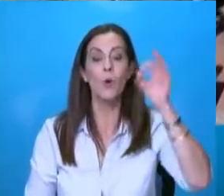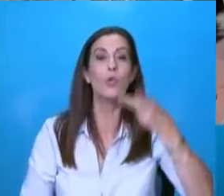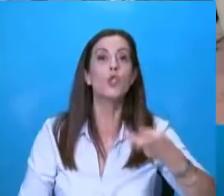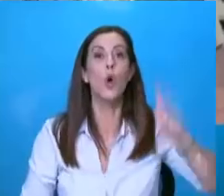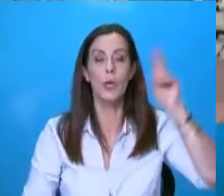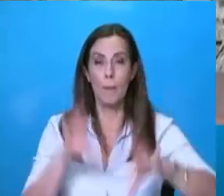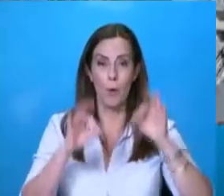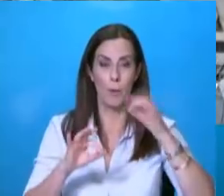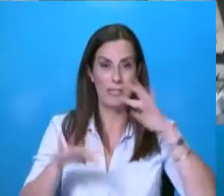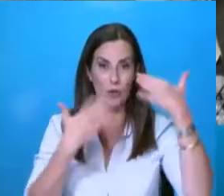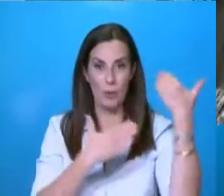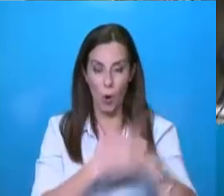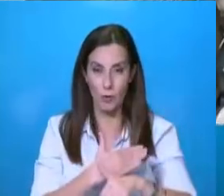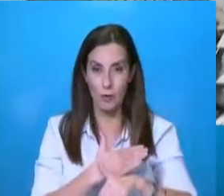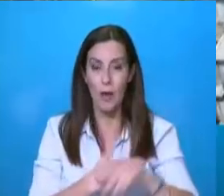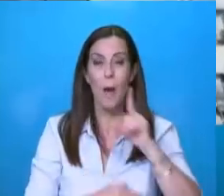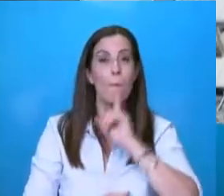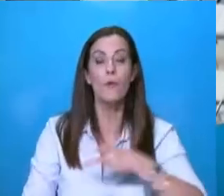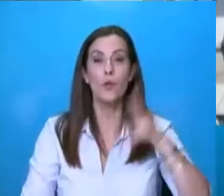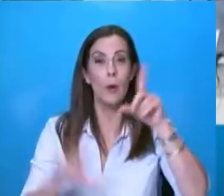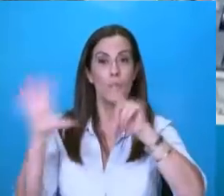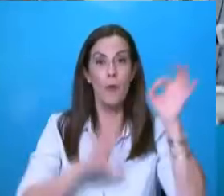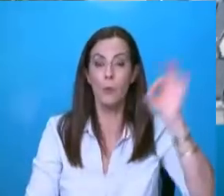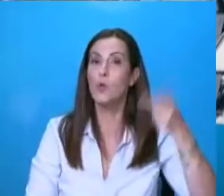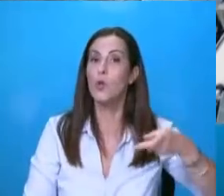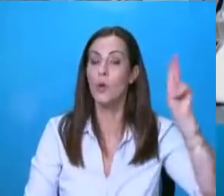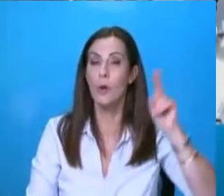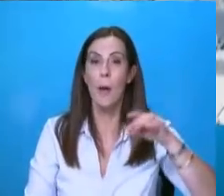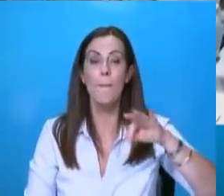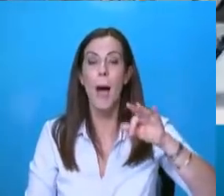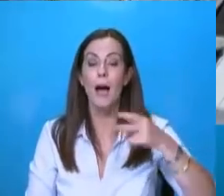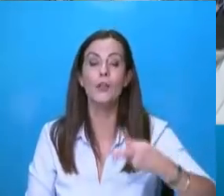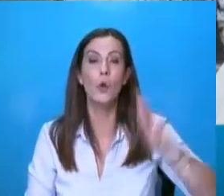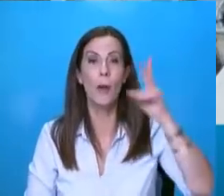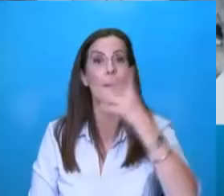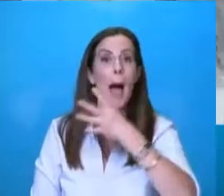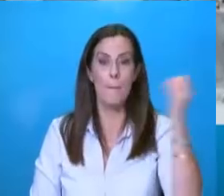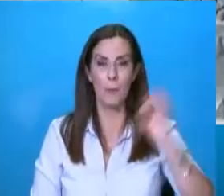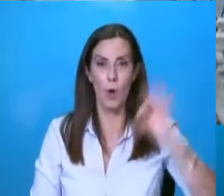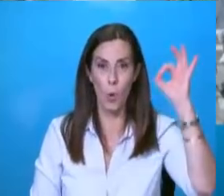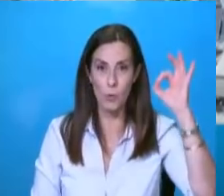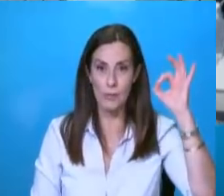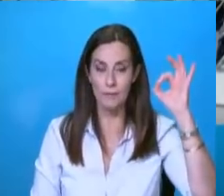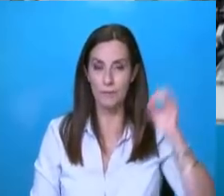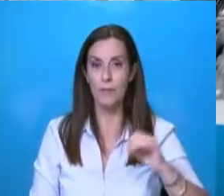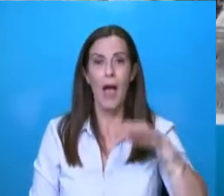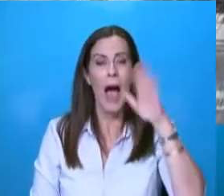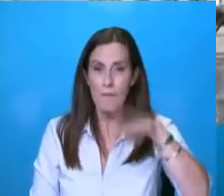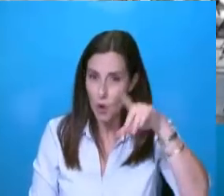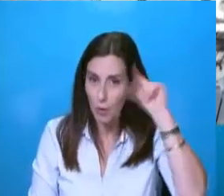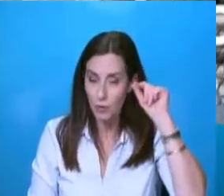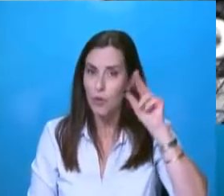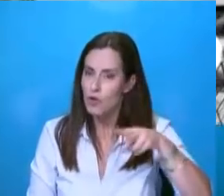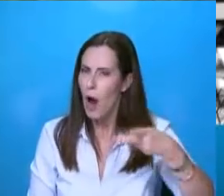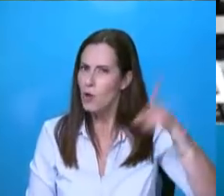המצביעים בעשור החולף, באפולה יותר מ-700%, בערד עלייה של 400% כמעט, ואפילו בתל אביב נרשמה